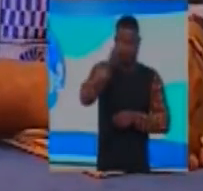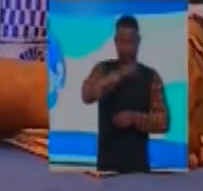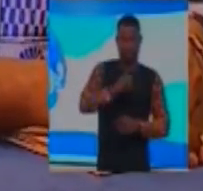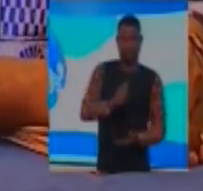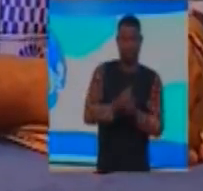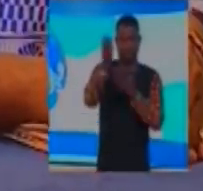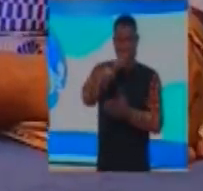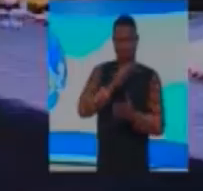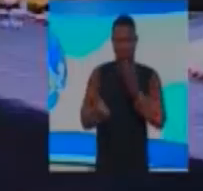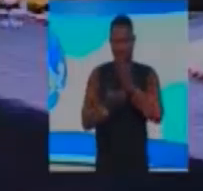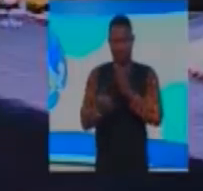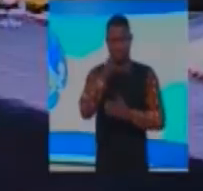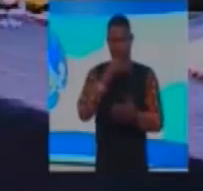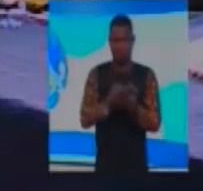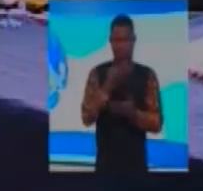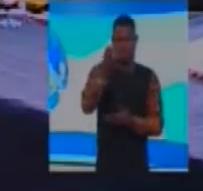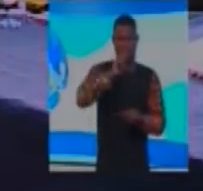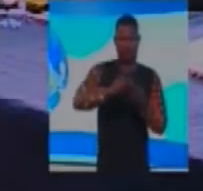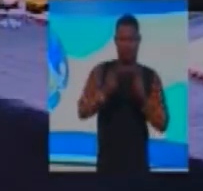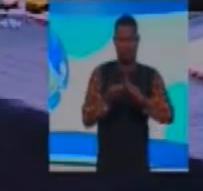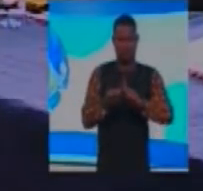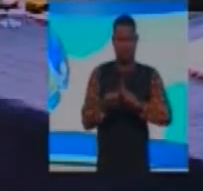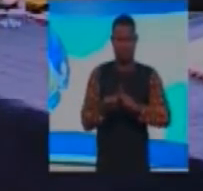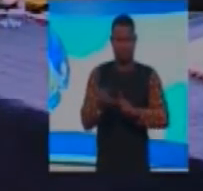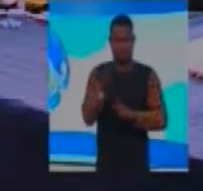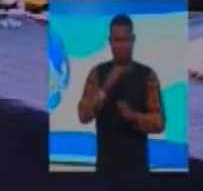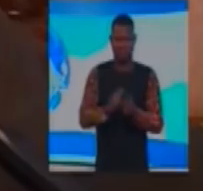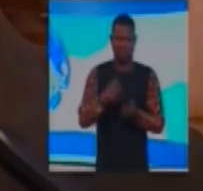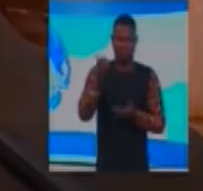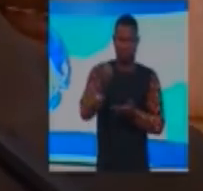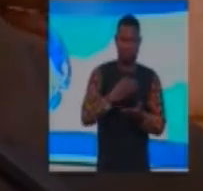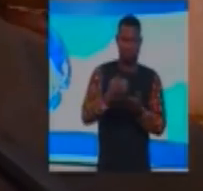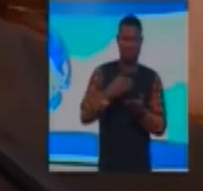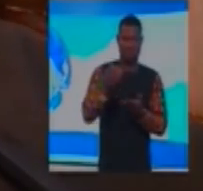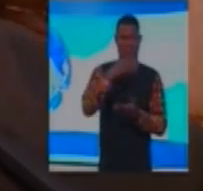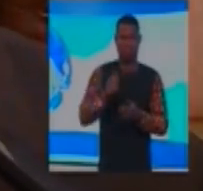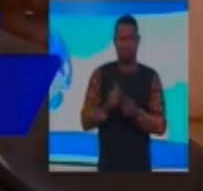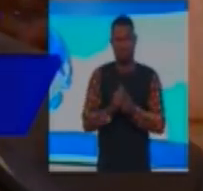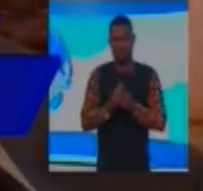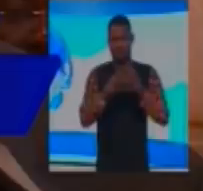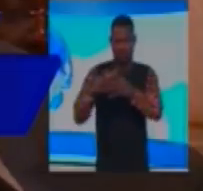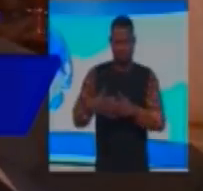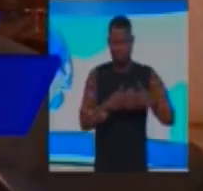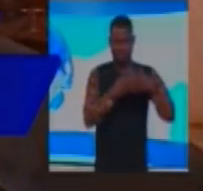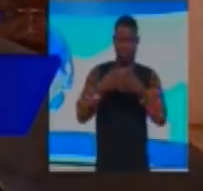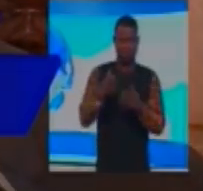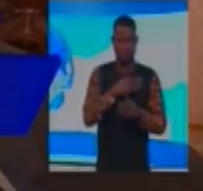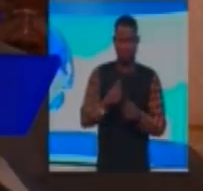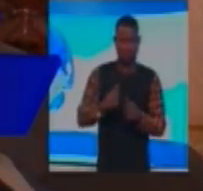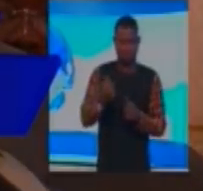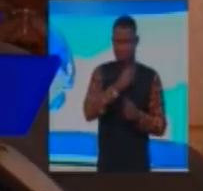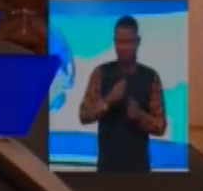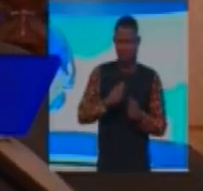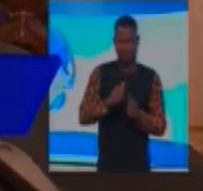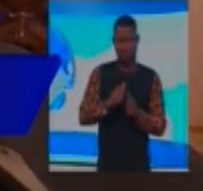l'appui technique et financier de partenaires. Ce sont des contribuables américains, les cultivateurs américains, les